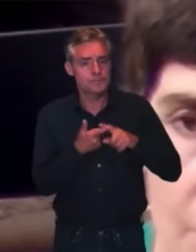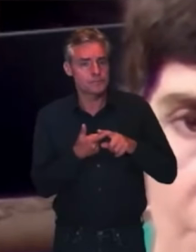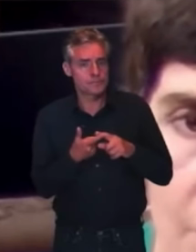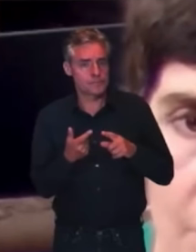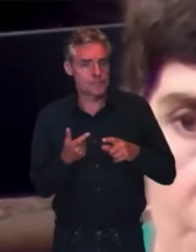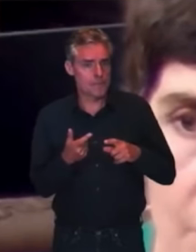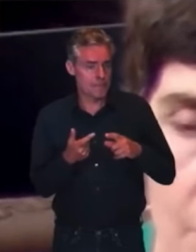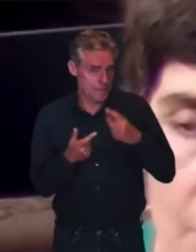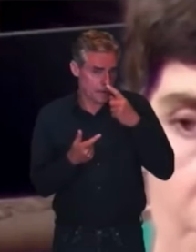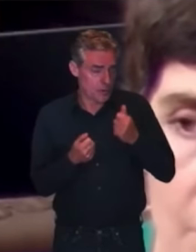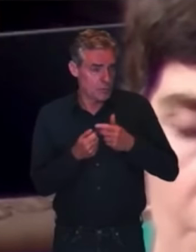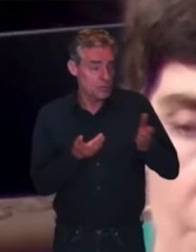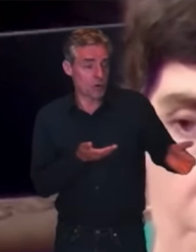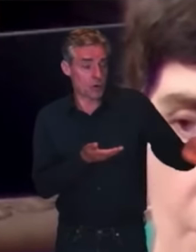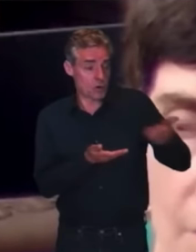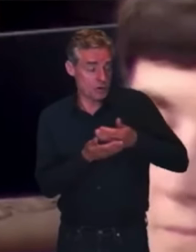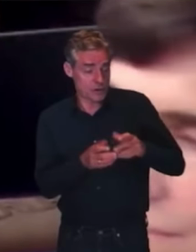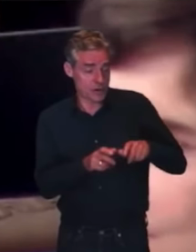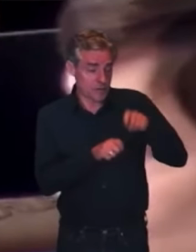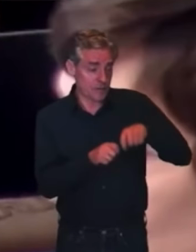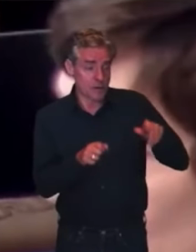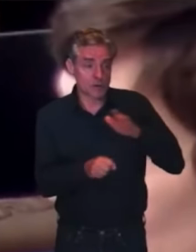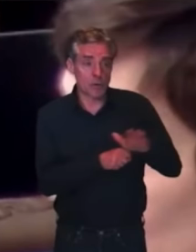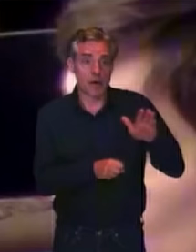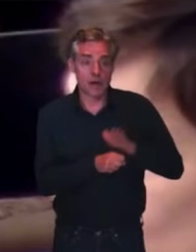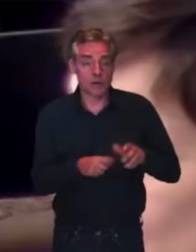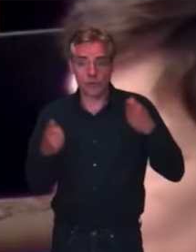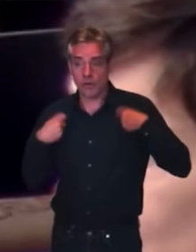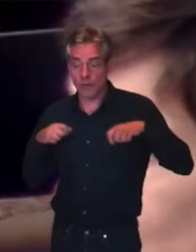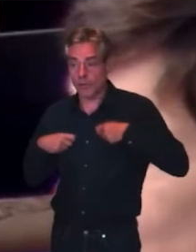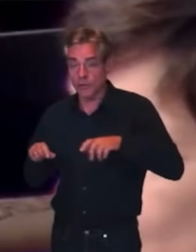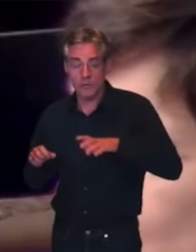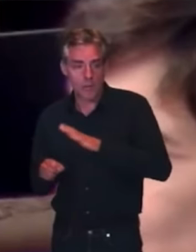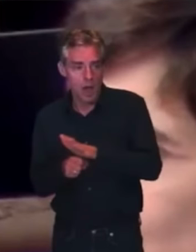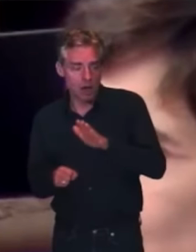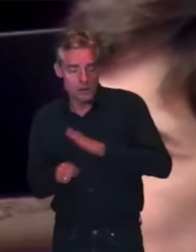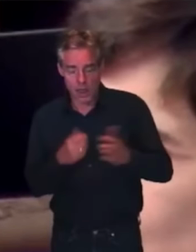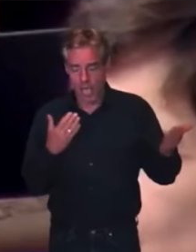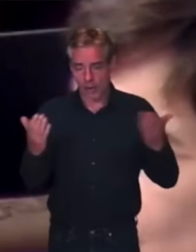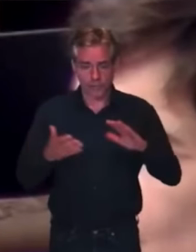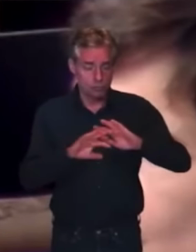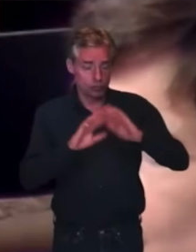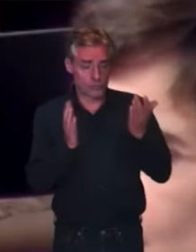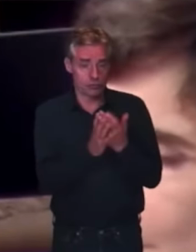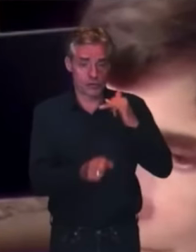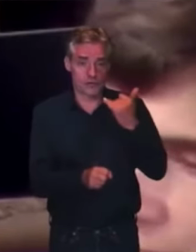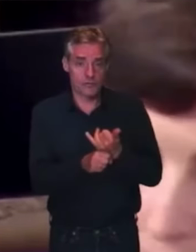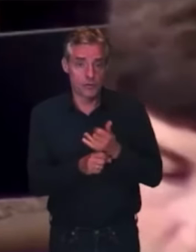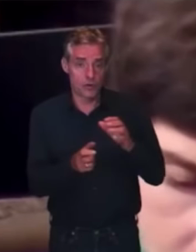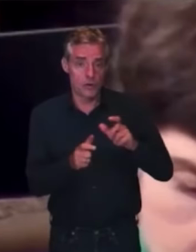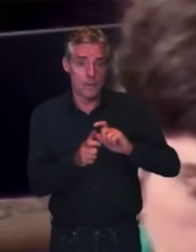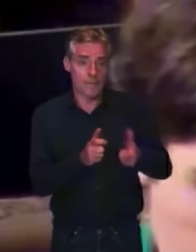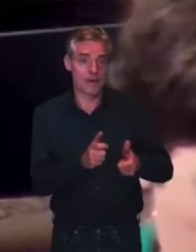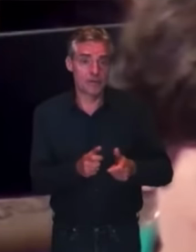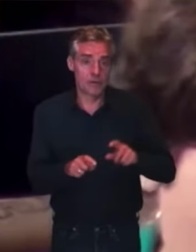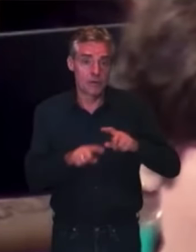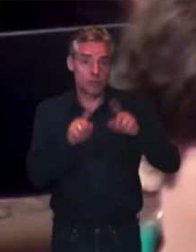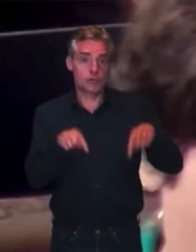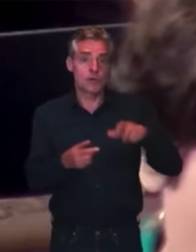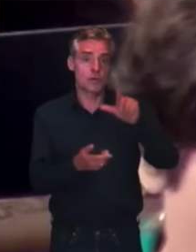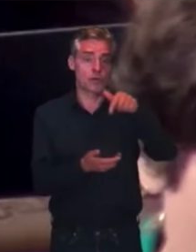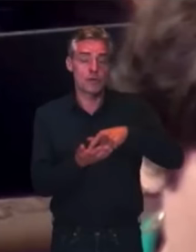mésestimation d'un certain nombre de recettes et de dépenses, et qui se traduisent par un impact sur le budget